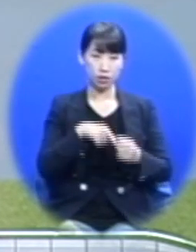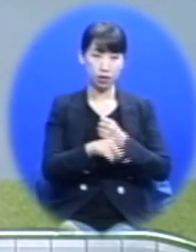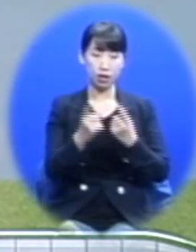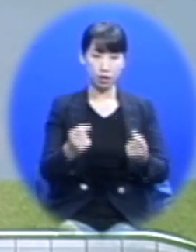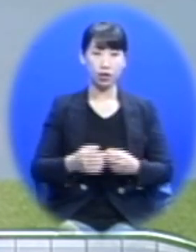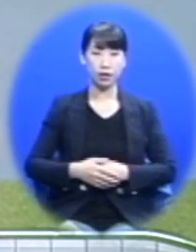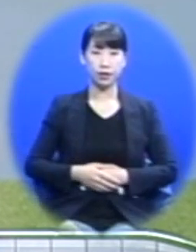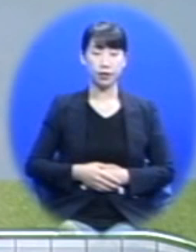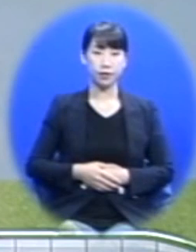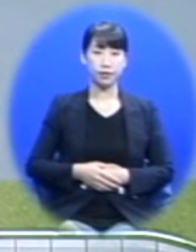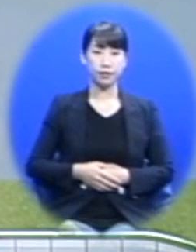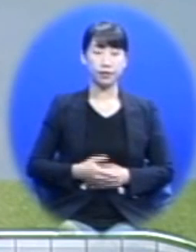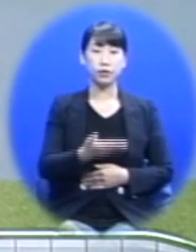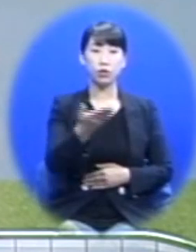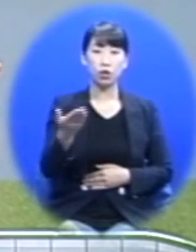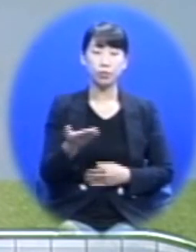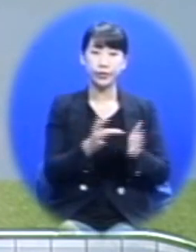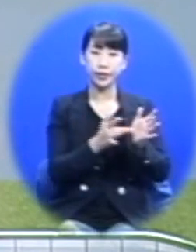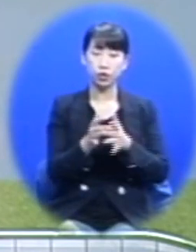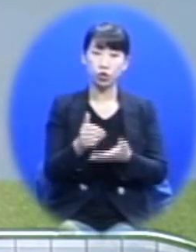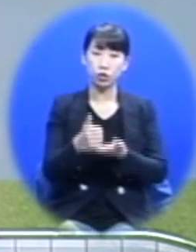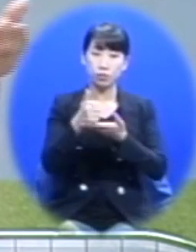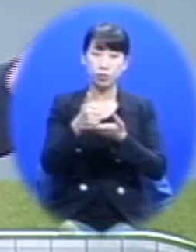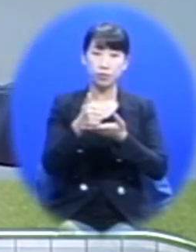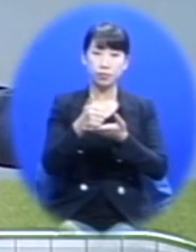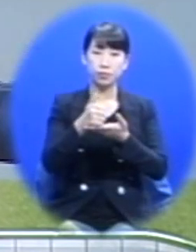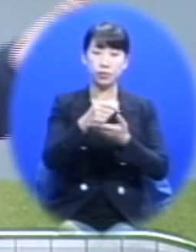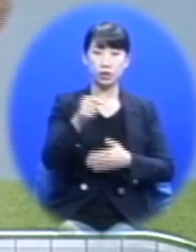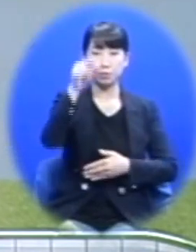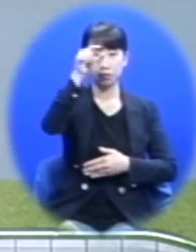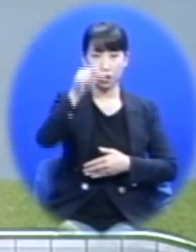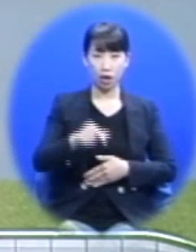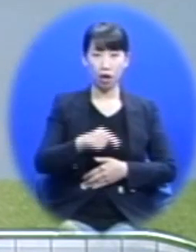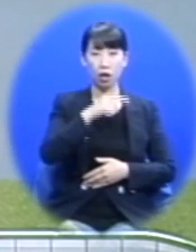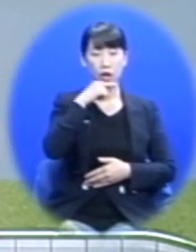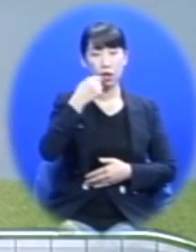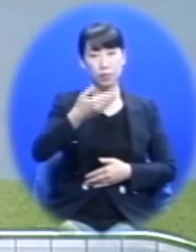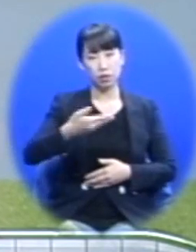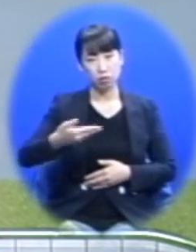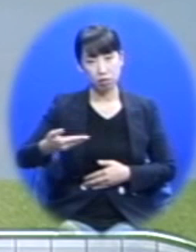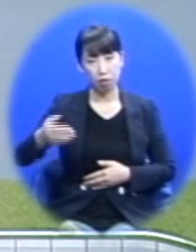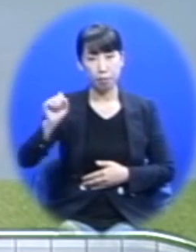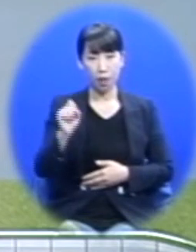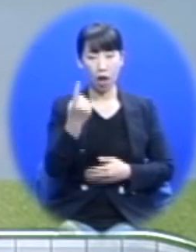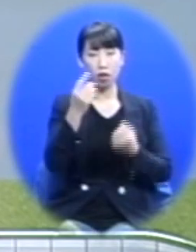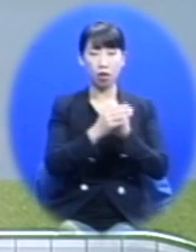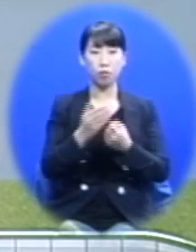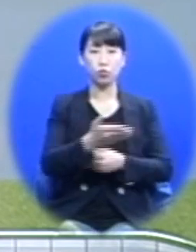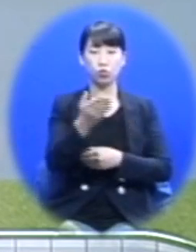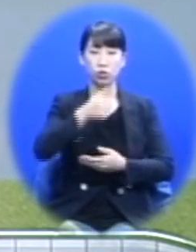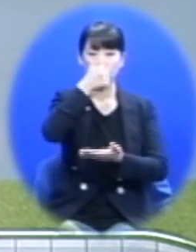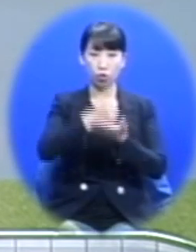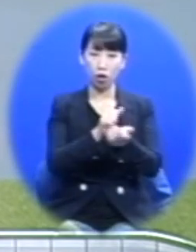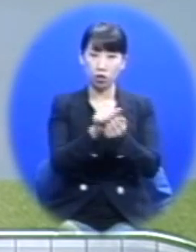뜻이에요? 여러분은 예수님의 십자가에 보배 같은 피를, 보혈을 흘려주심으로 여러분의 죄가 사함을